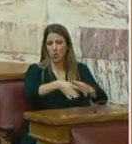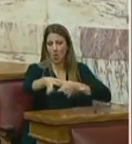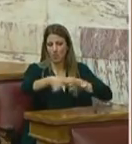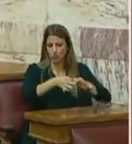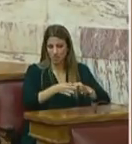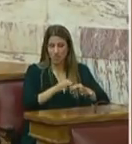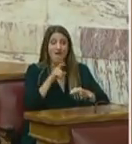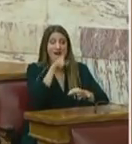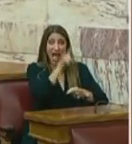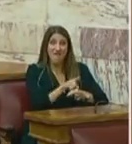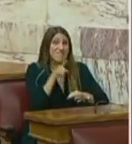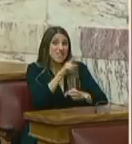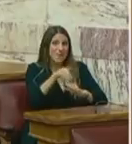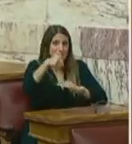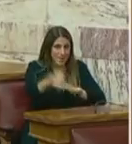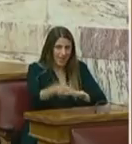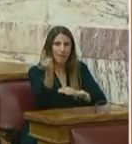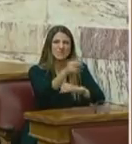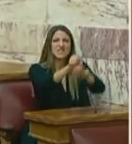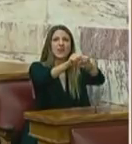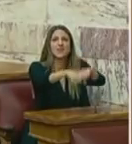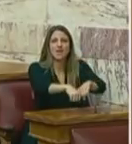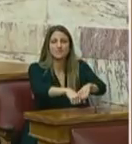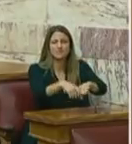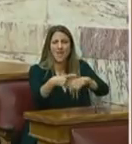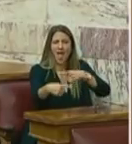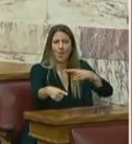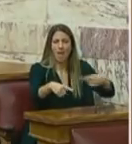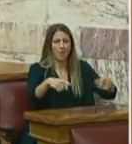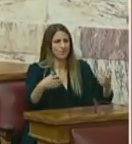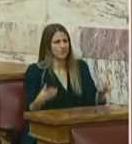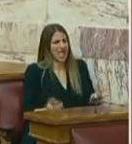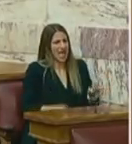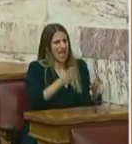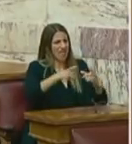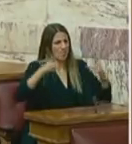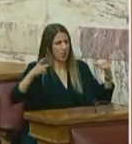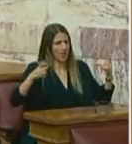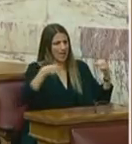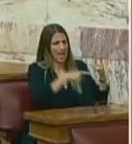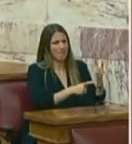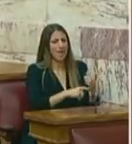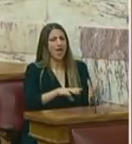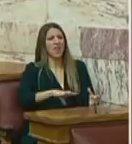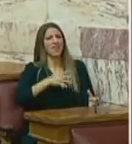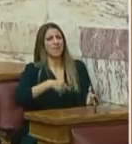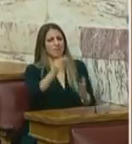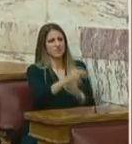ναι. Αυτή είναι μια πραγματικότητα την οποία οφείλω να υποσημειώσω.